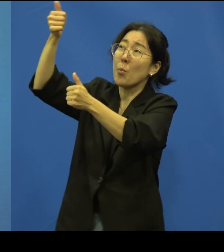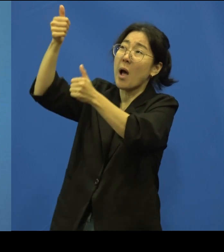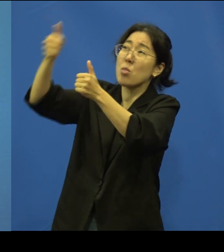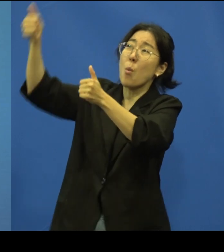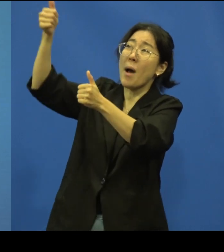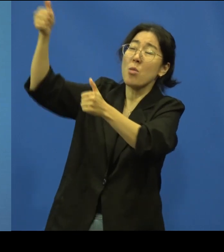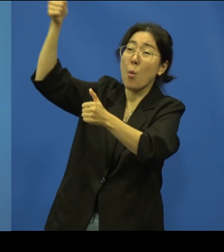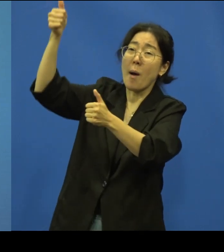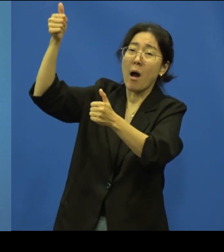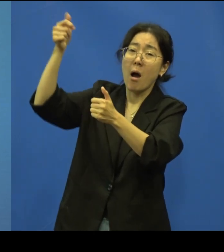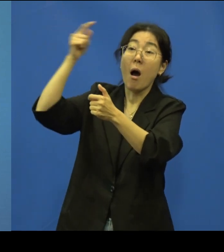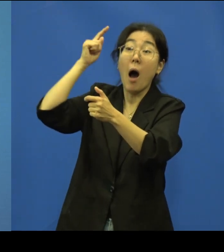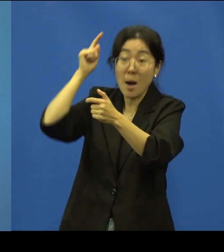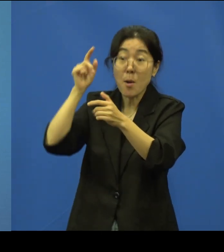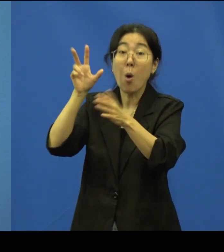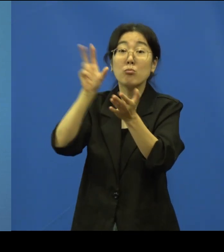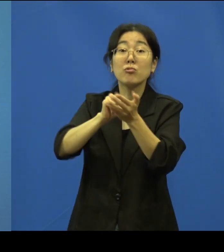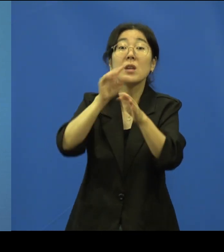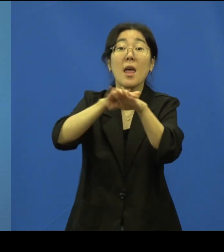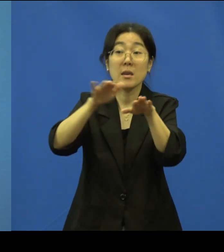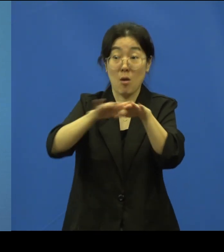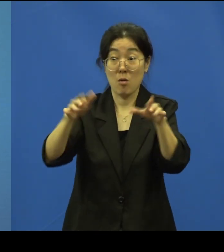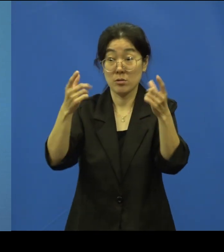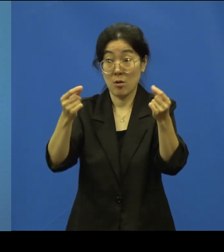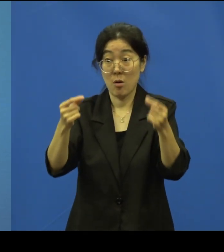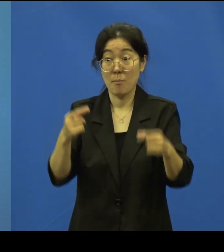이렇게 보고를 하면